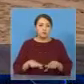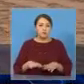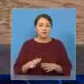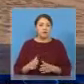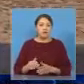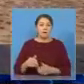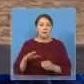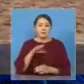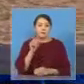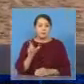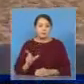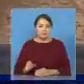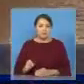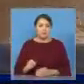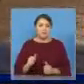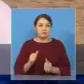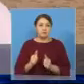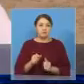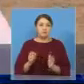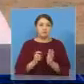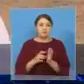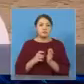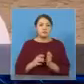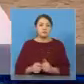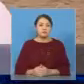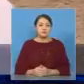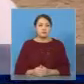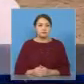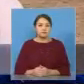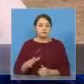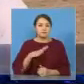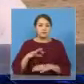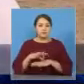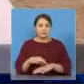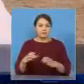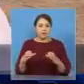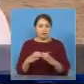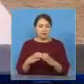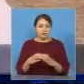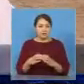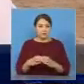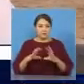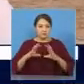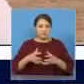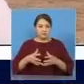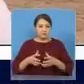основном пластик и стекло. Была проведена акция